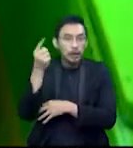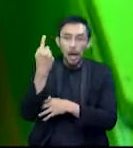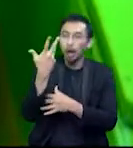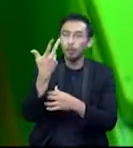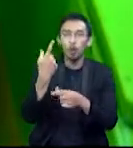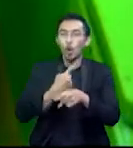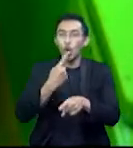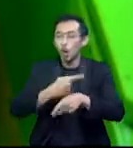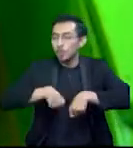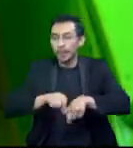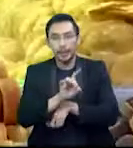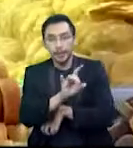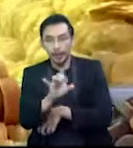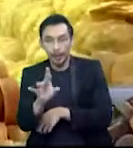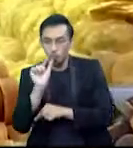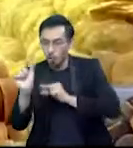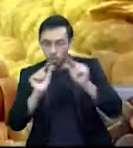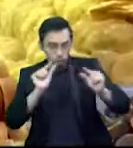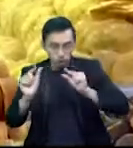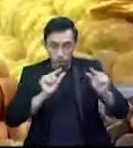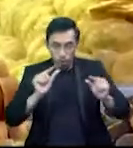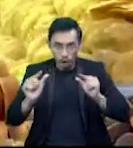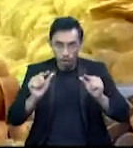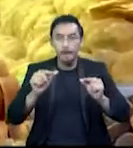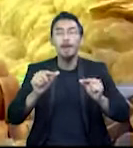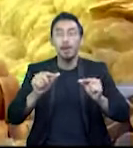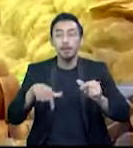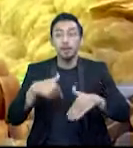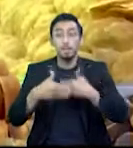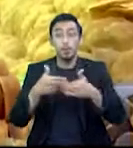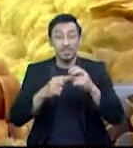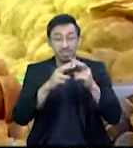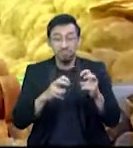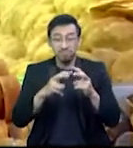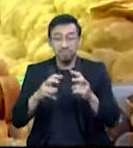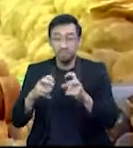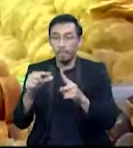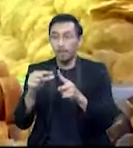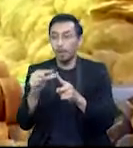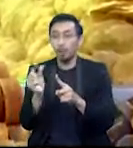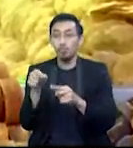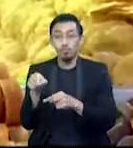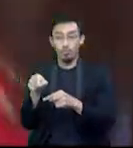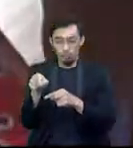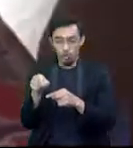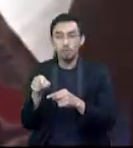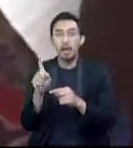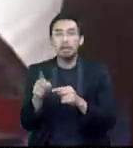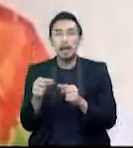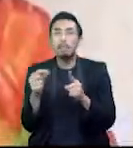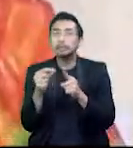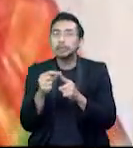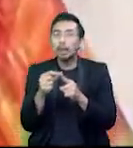proses penyelidikan KPPU akan difokuskan pada pemenuhan unsur dugaan pasal yang dilanggar penetapan identitas